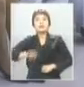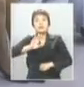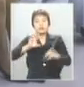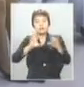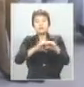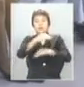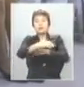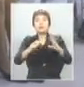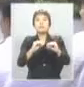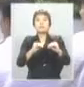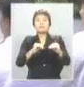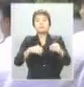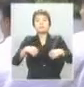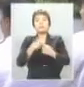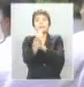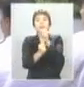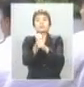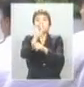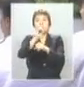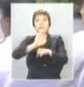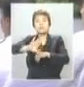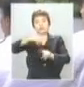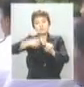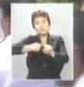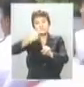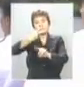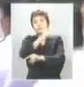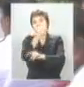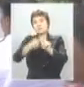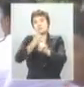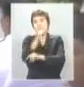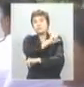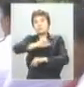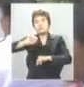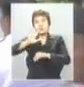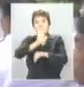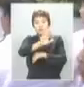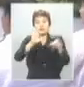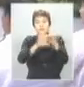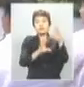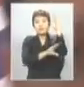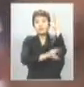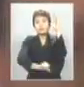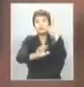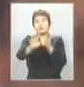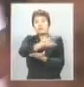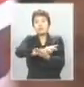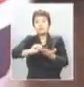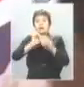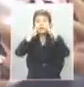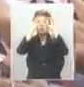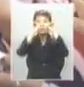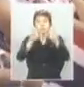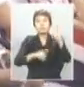เกียรติ80พรรษา5ธันวาคมมหาวิทยาลัยราชภัฏสงขลาอำเภอเมืองจังหวัดสงขลาทั้งนี้เพื่อแสดงออกถึงความจ